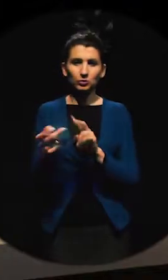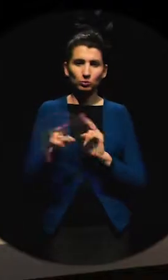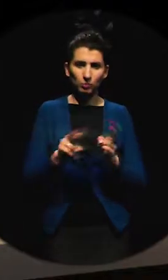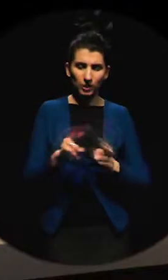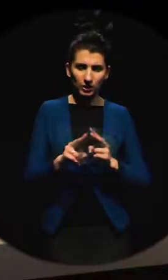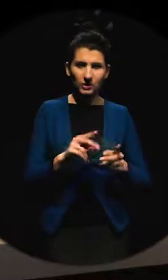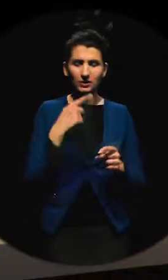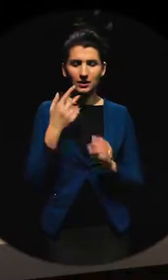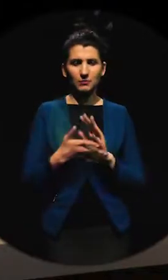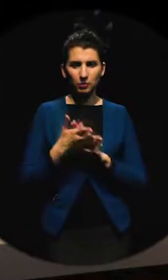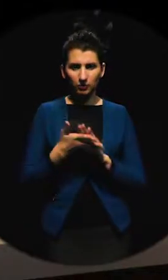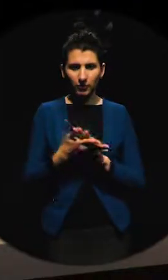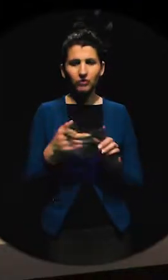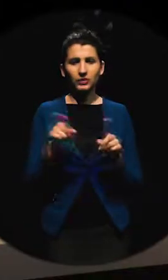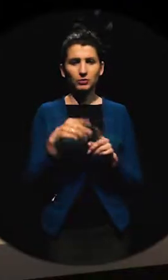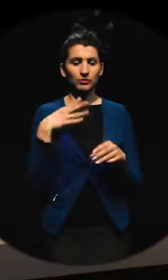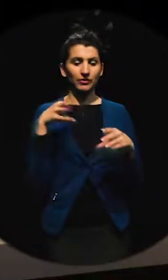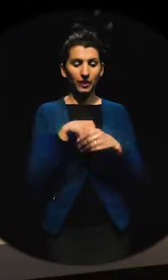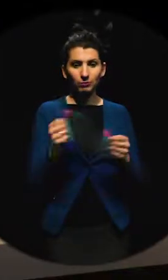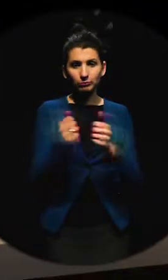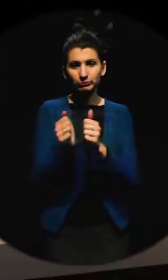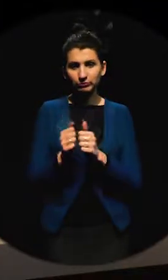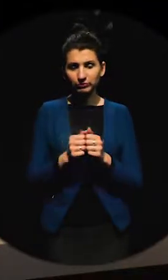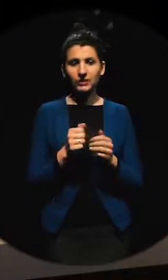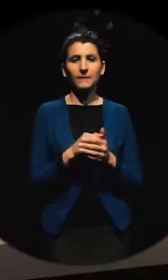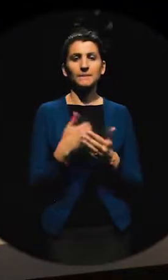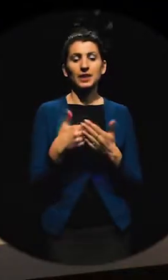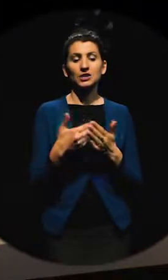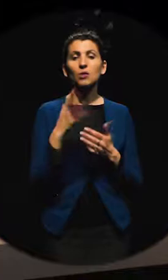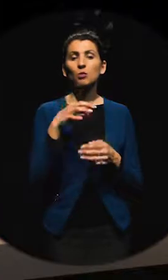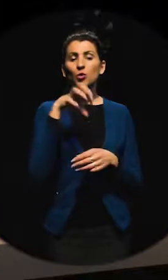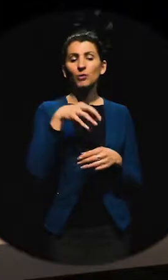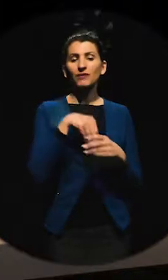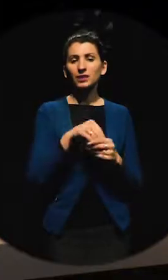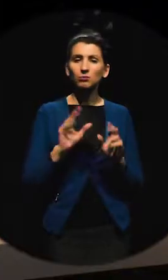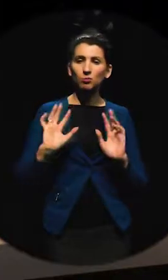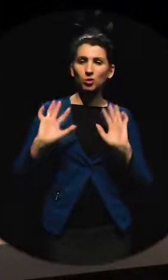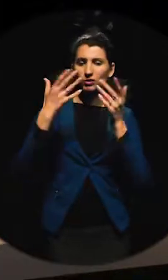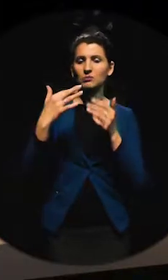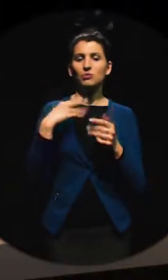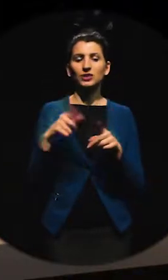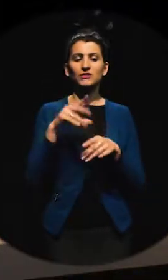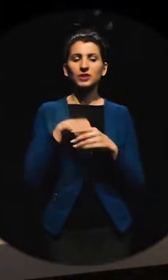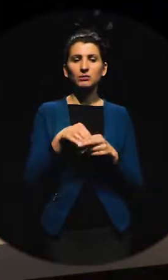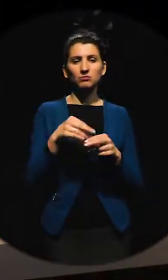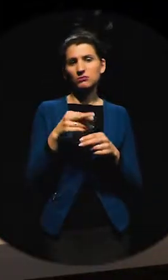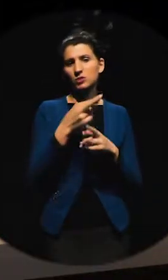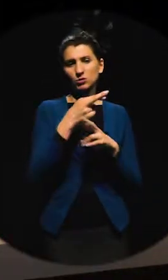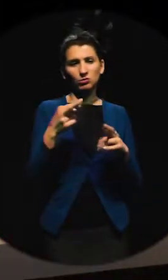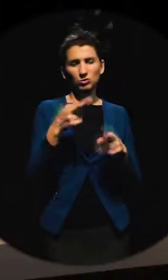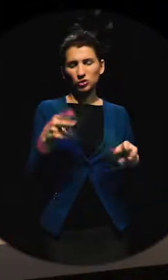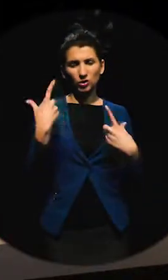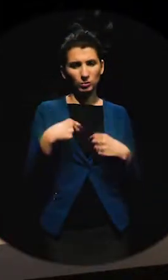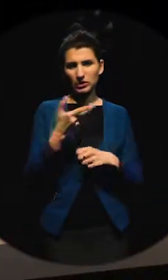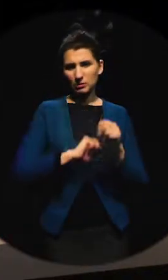tłumacze języka migowego, ponieważ tę grupę protestujących stanowiły osoby z bardzo różnymi